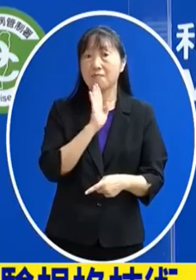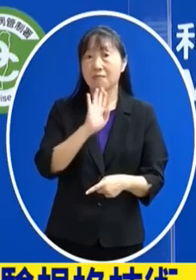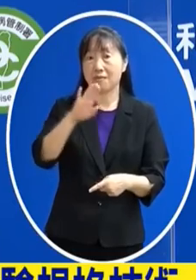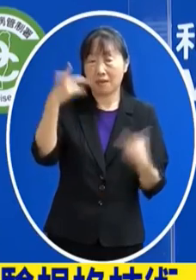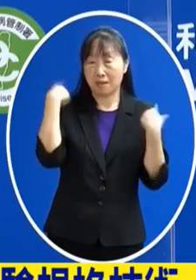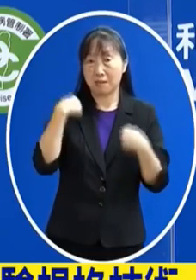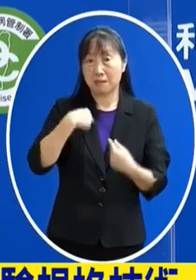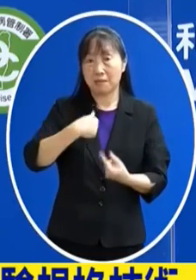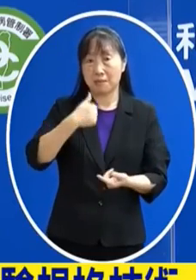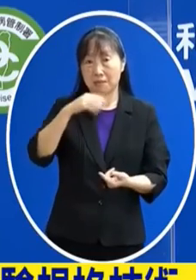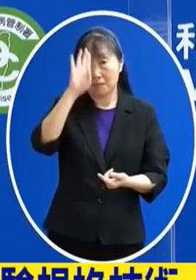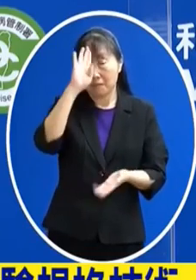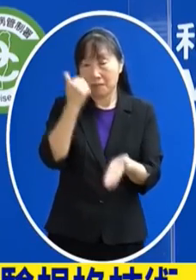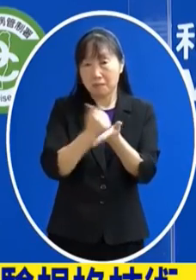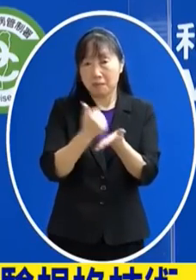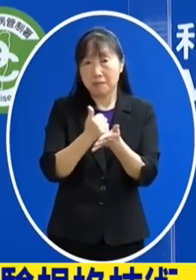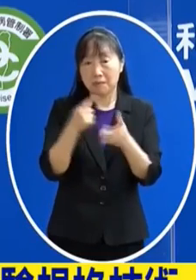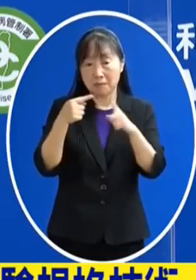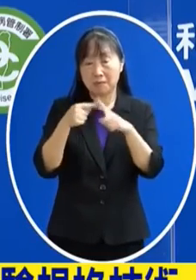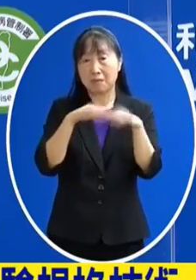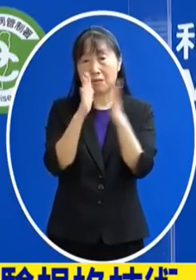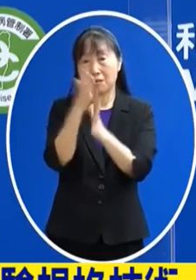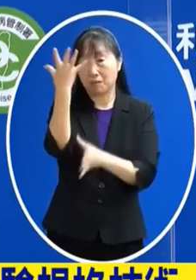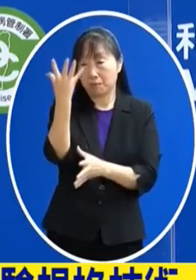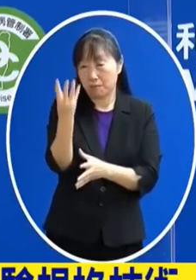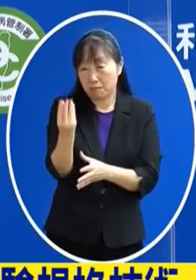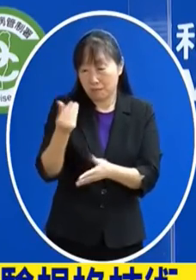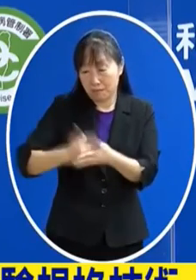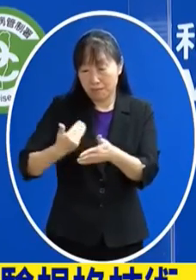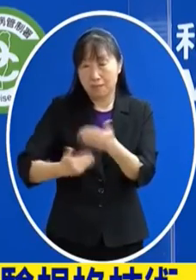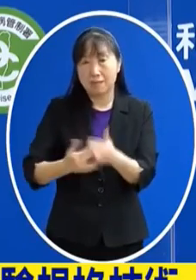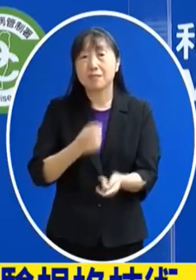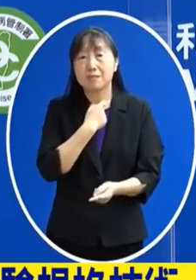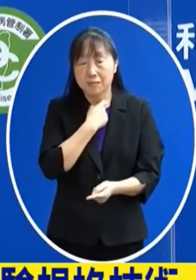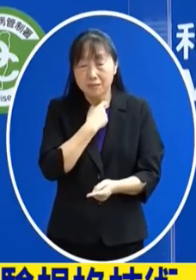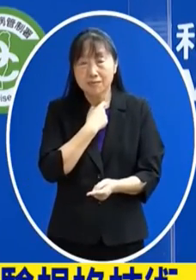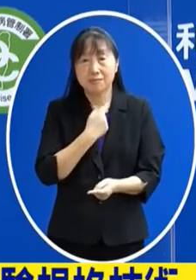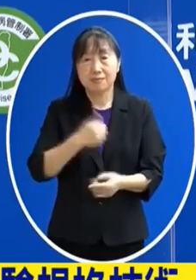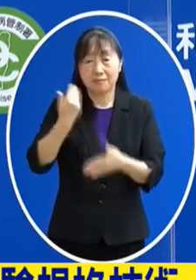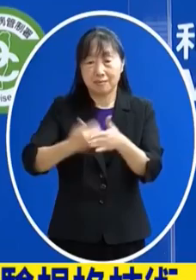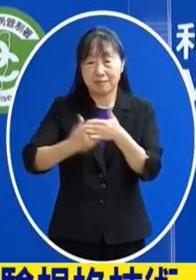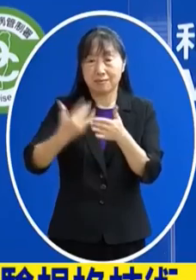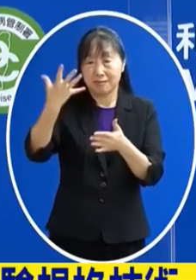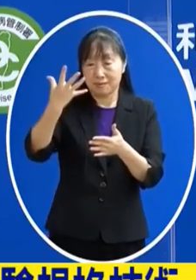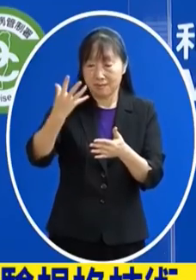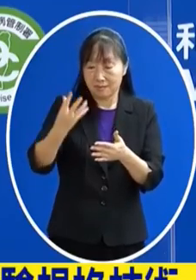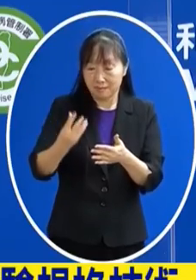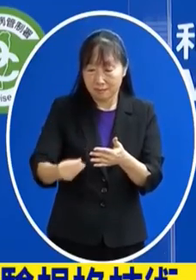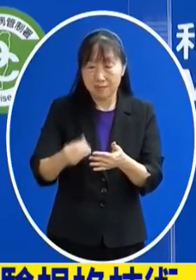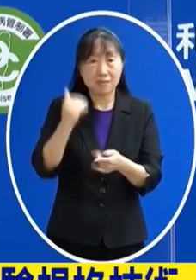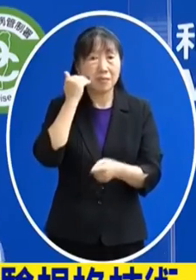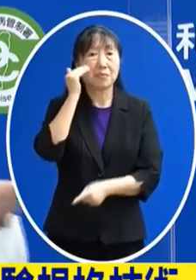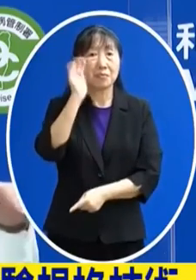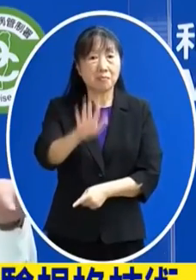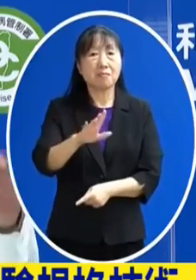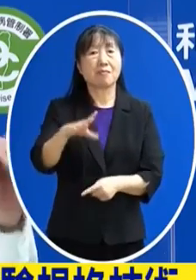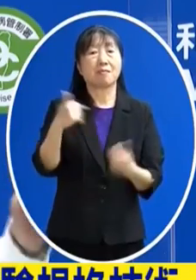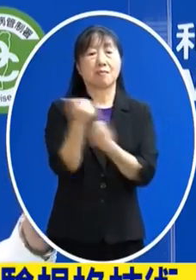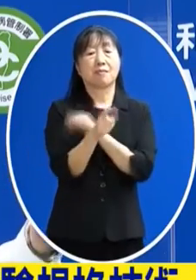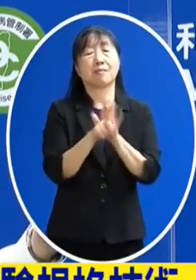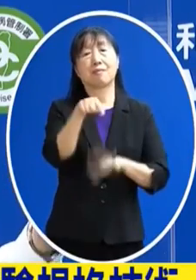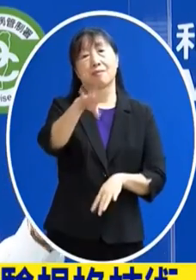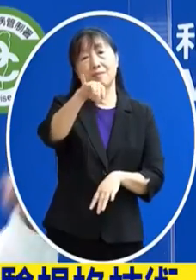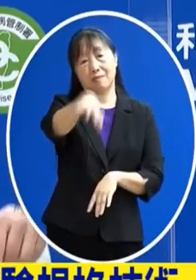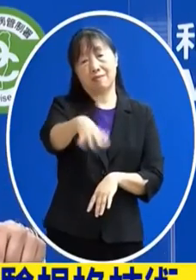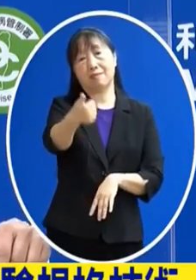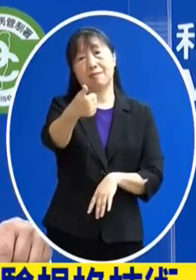诊，跟那相对的重症的往下压嘛。那压到的结果就表示地方就安全了。所以